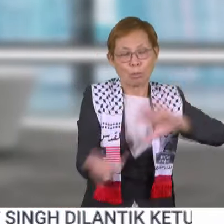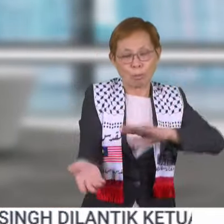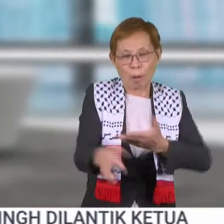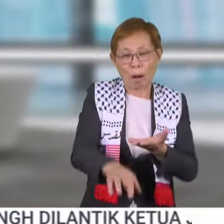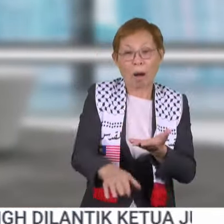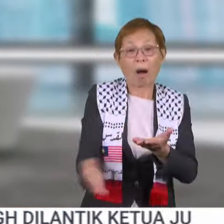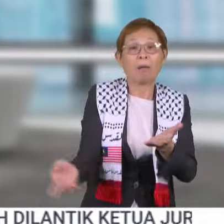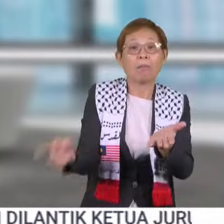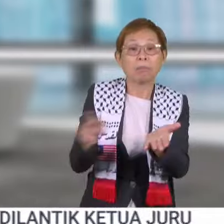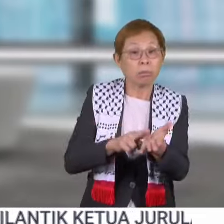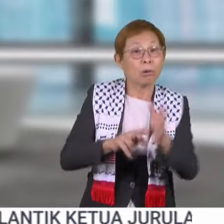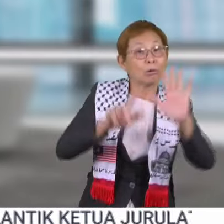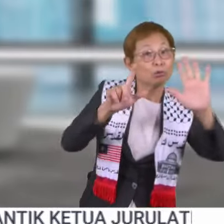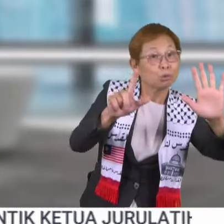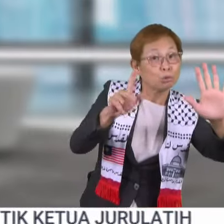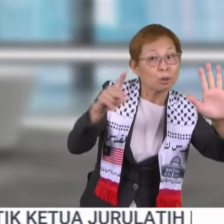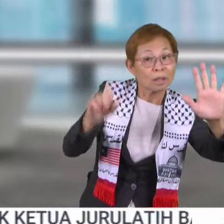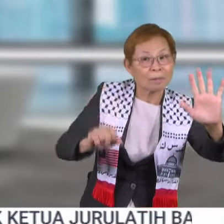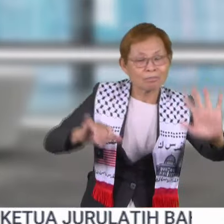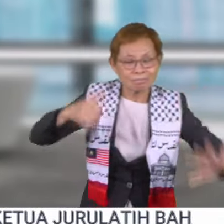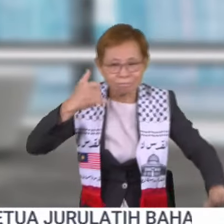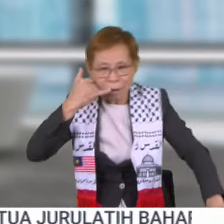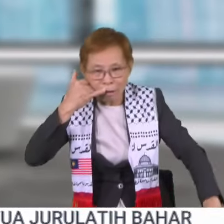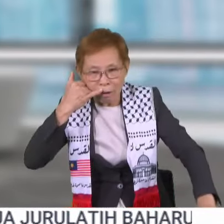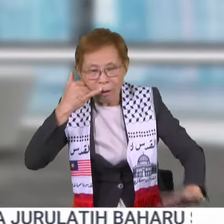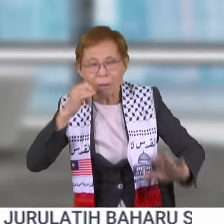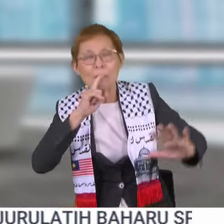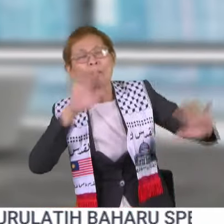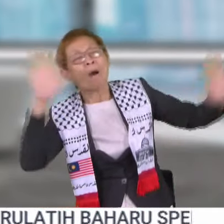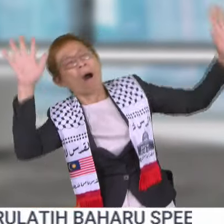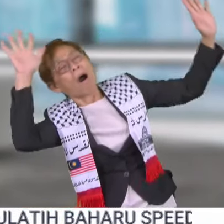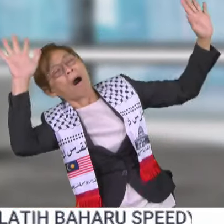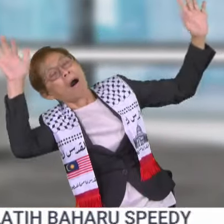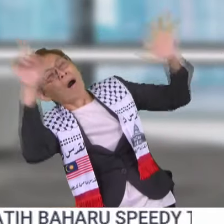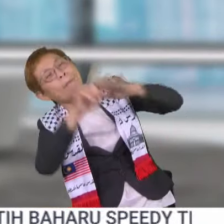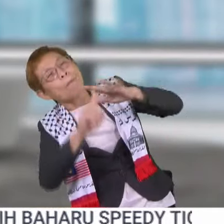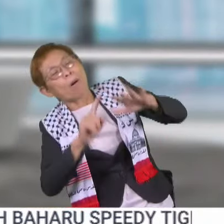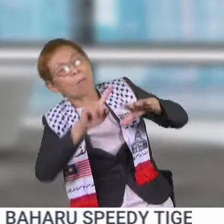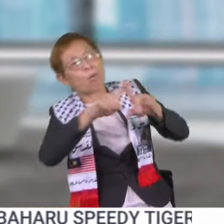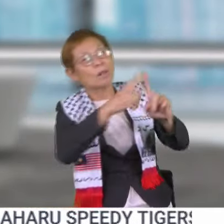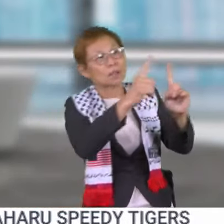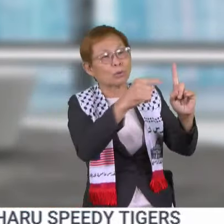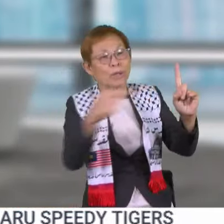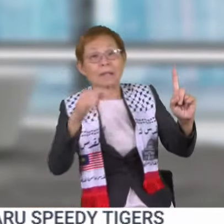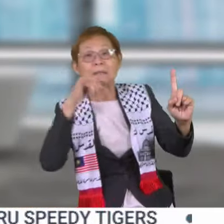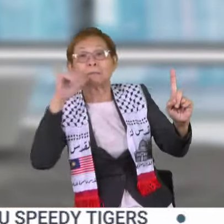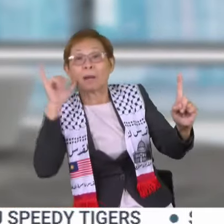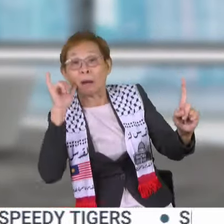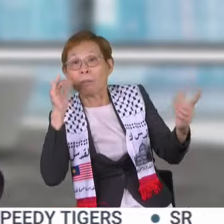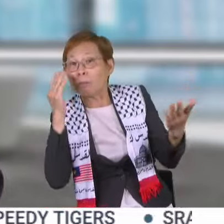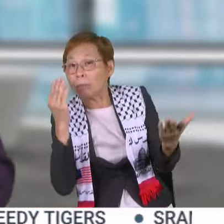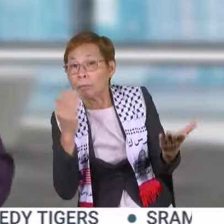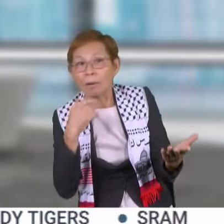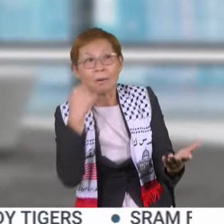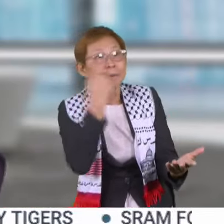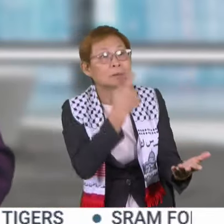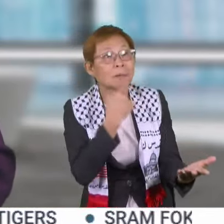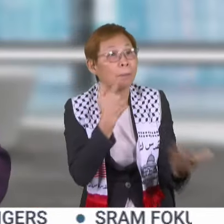direkodkan melalui tuj kes panggilan lem setakat Januari hingga semalam jadi persoalannya siapa yang